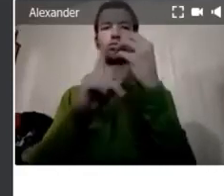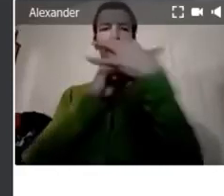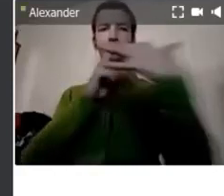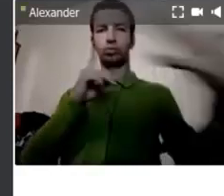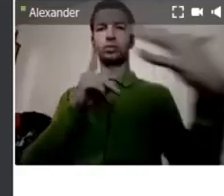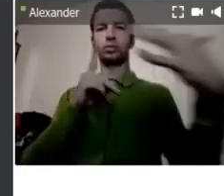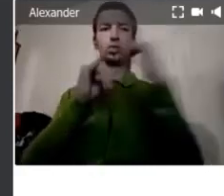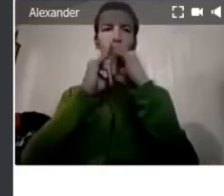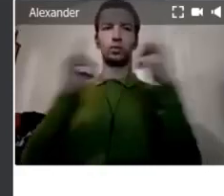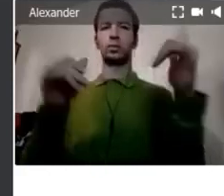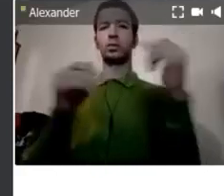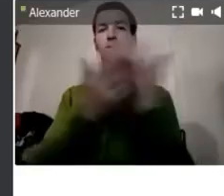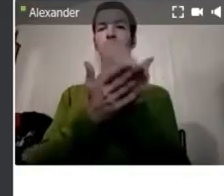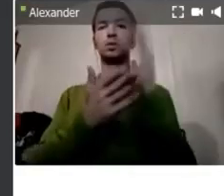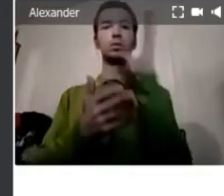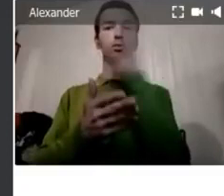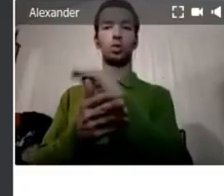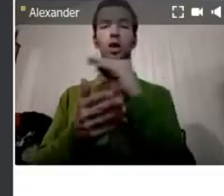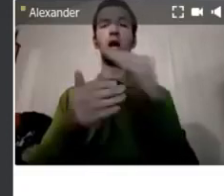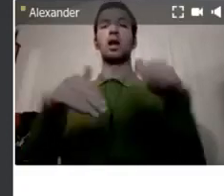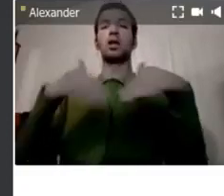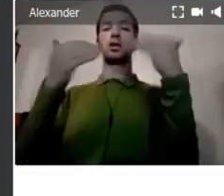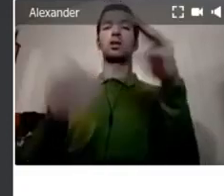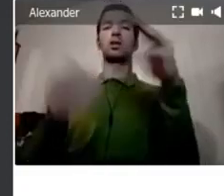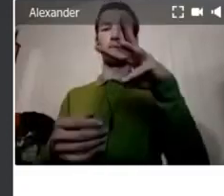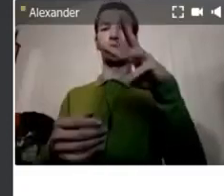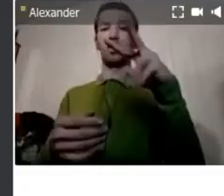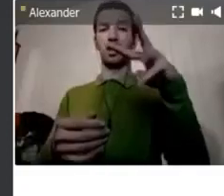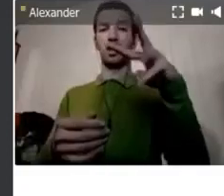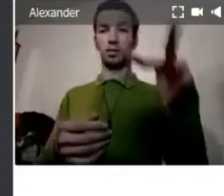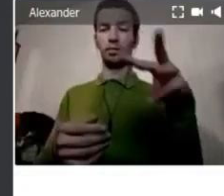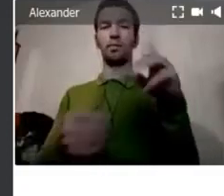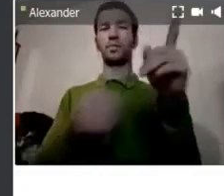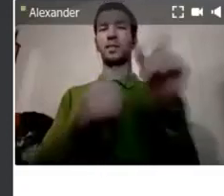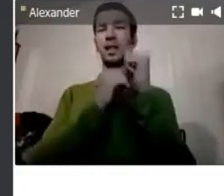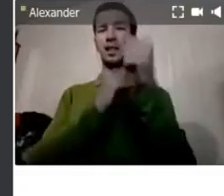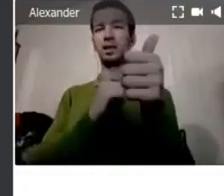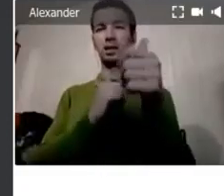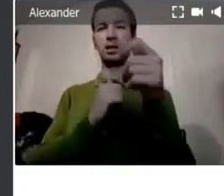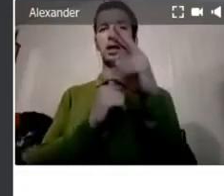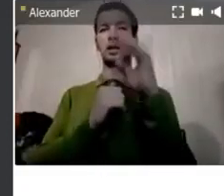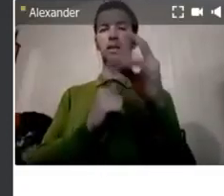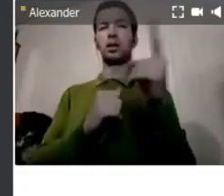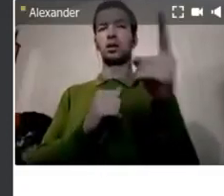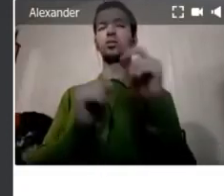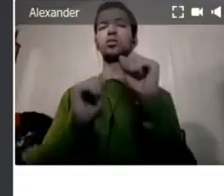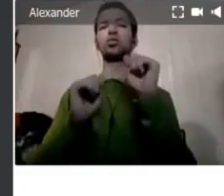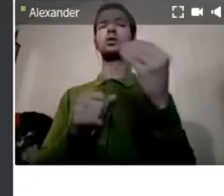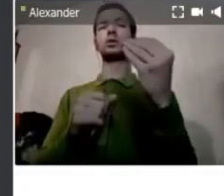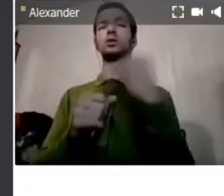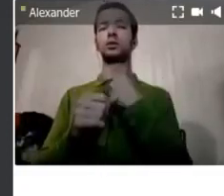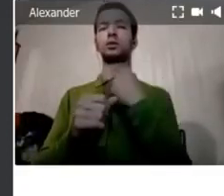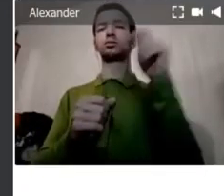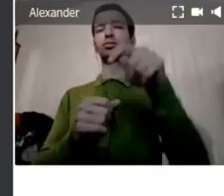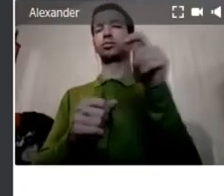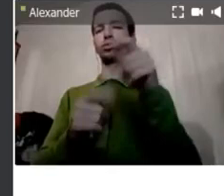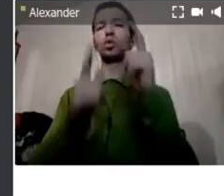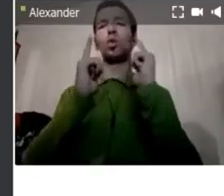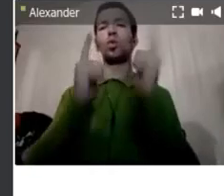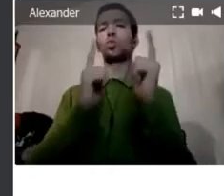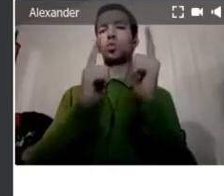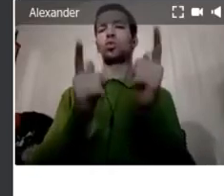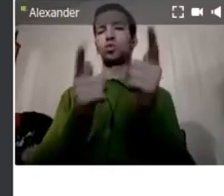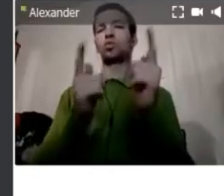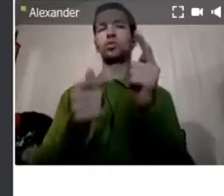или зарабатывать в бинаре, у нас он называется фрактал, там надо работать, работать постоянно, постоянно